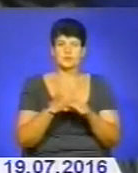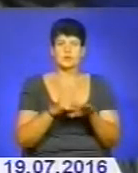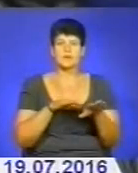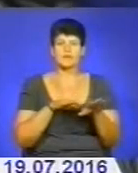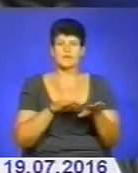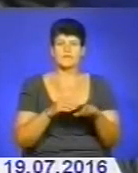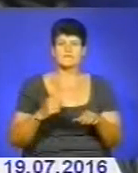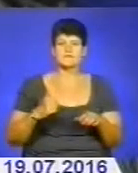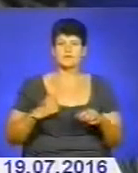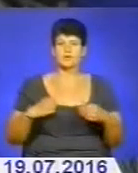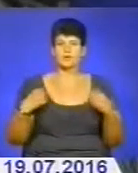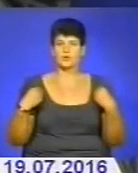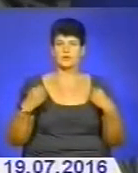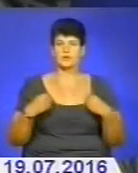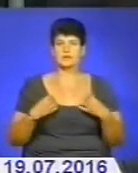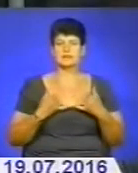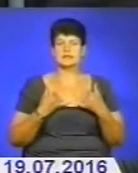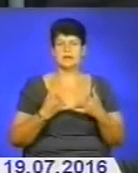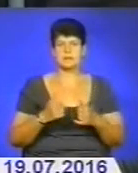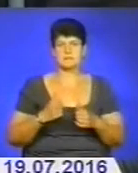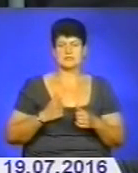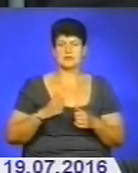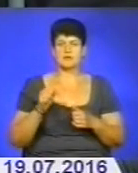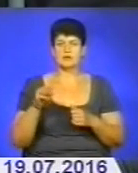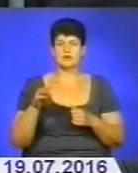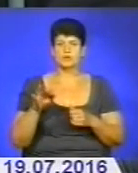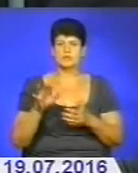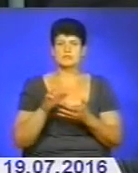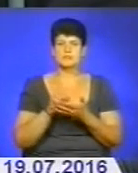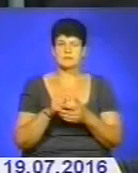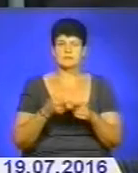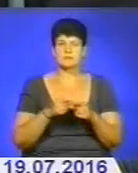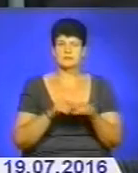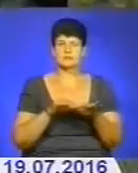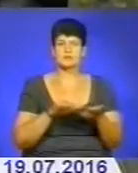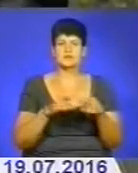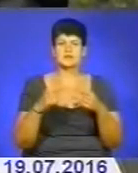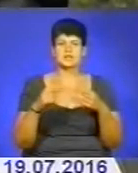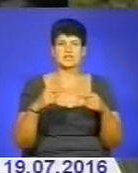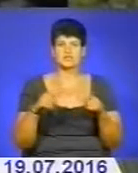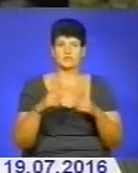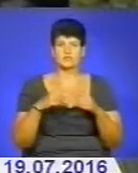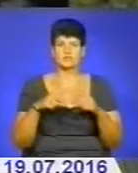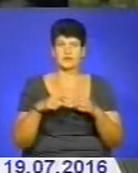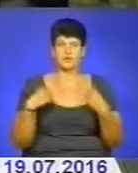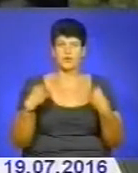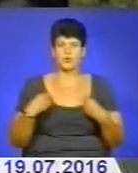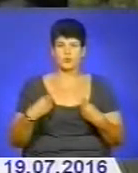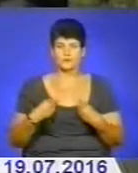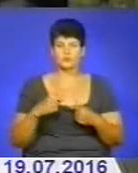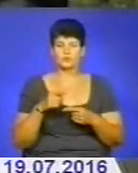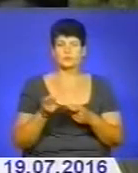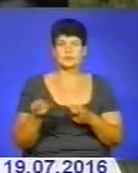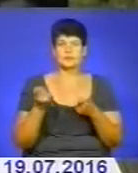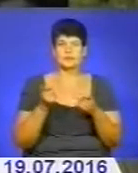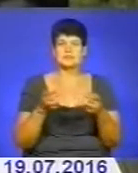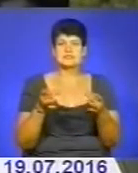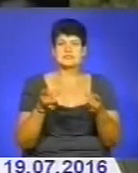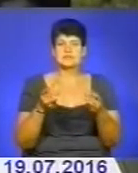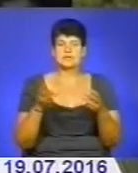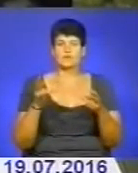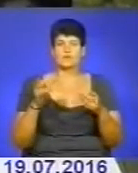військової амуніції для бійців АТО. Займаються і пошиттям інших видів одягу. Сюди поступає сировина, яка йде